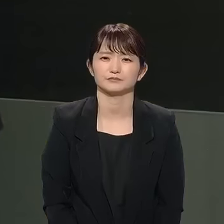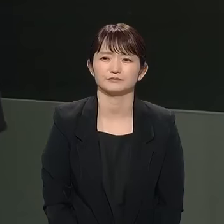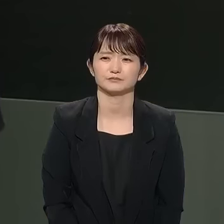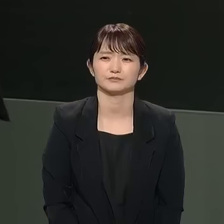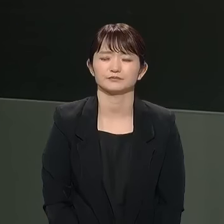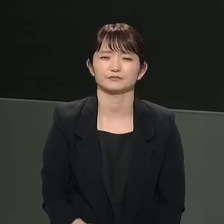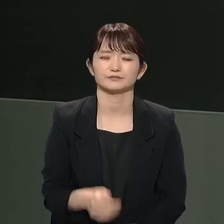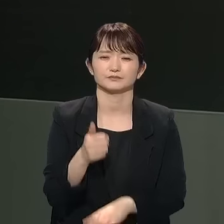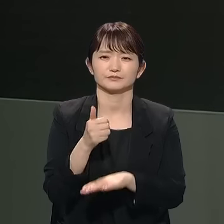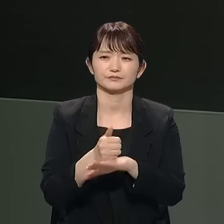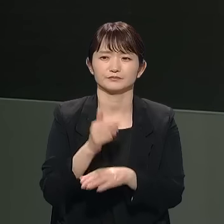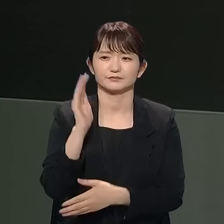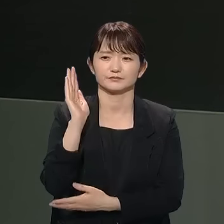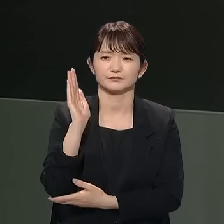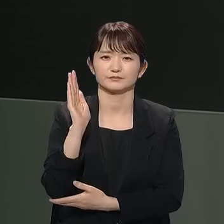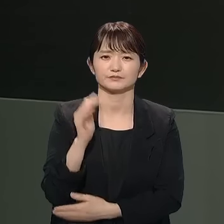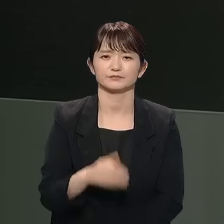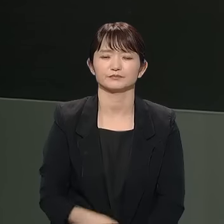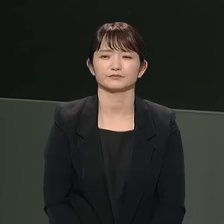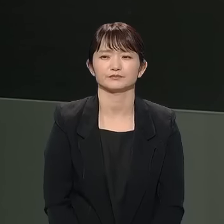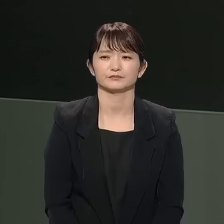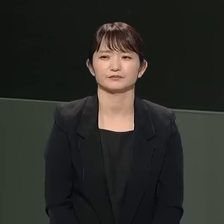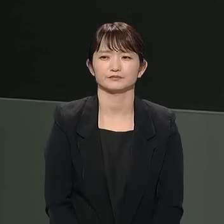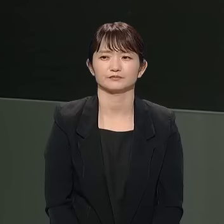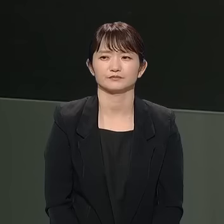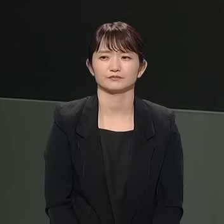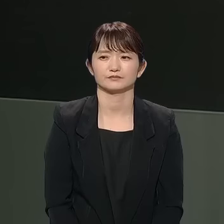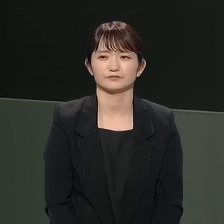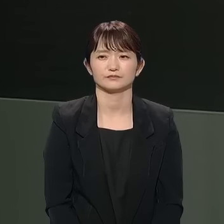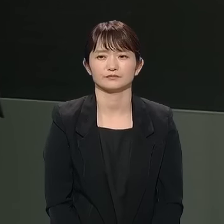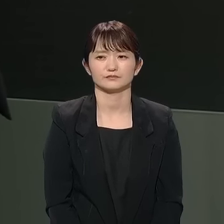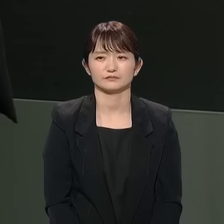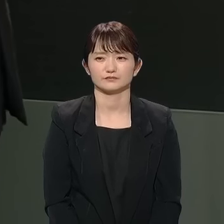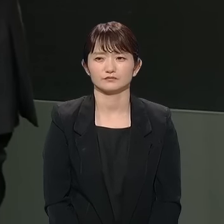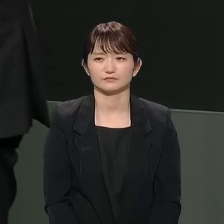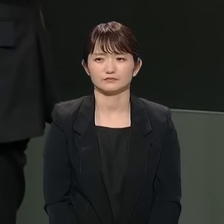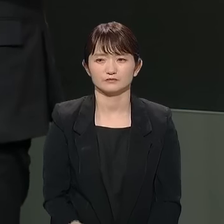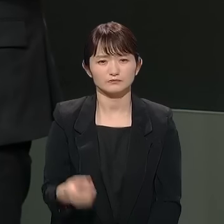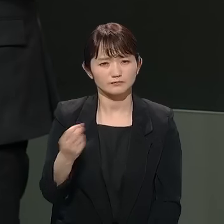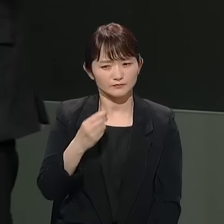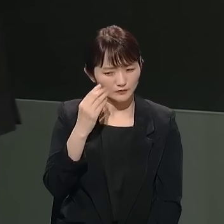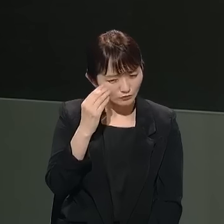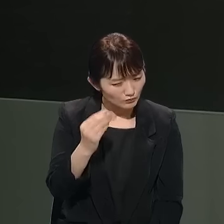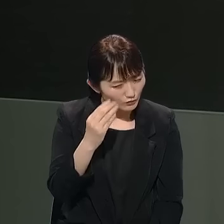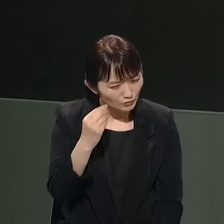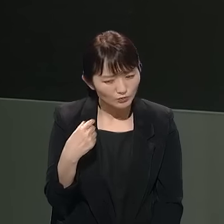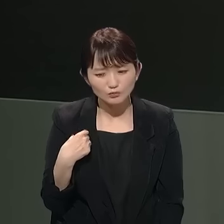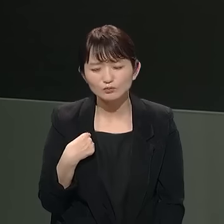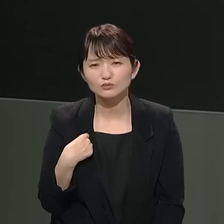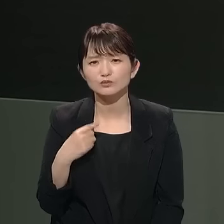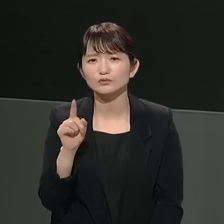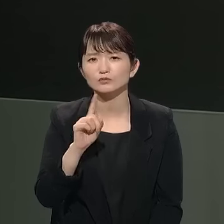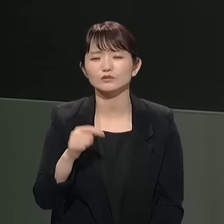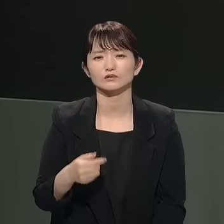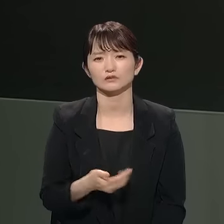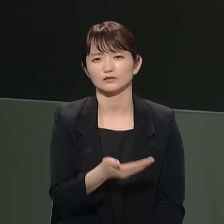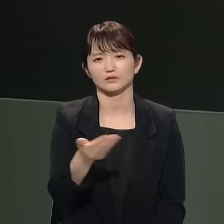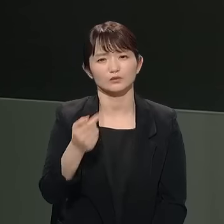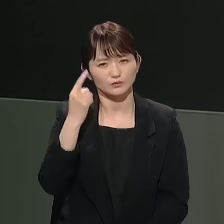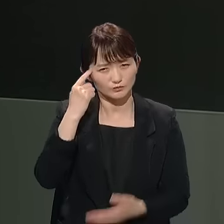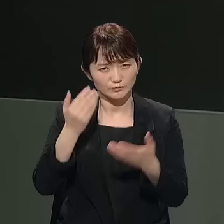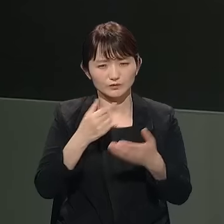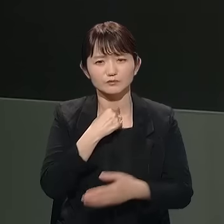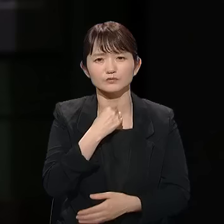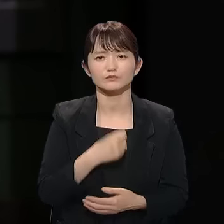자, 마지막 사연으로 가보죠. 자꾸만 눈길이 가는 옷인데 점점점. 자, 집단 지성의 판단을 받아보고 싶습니다.